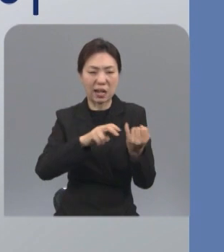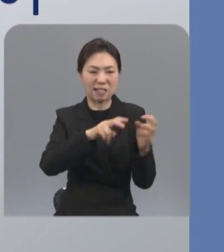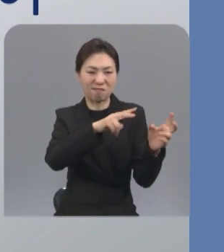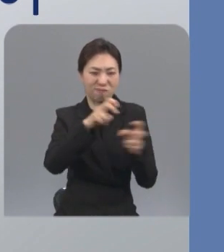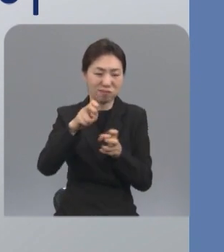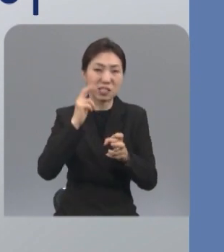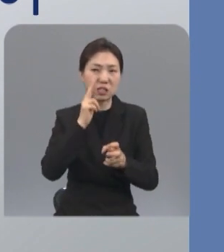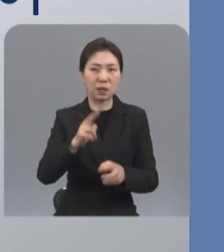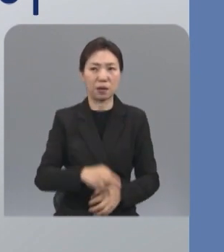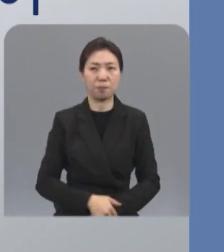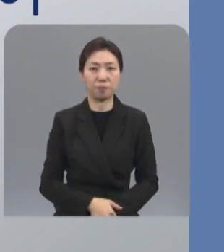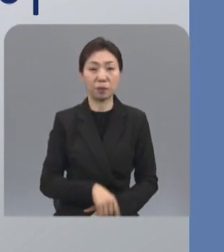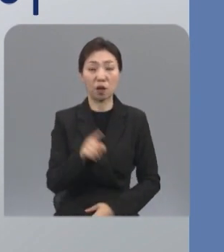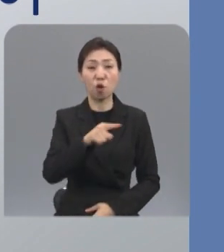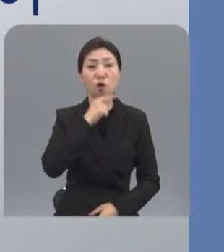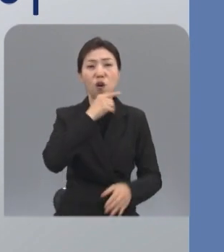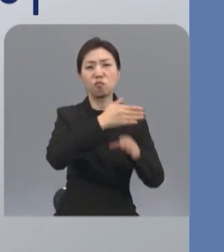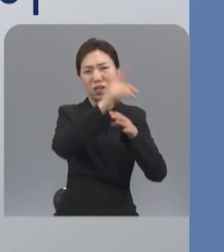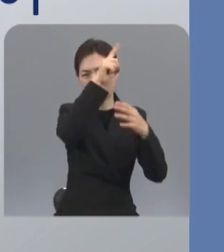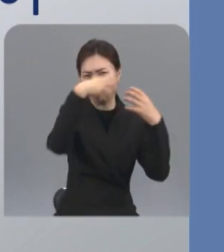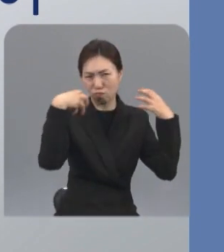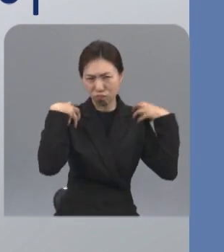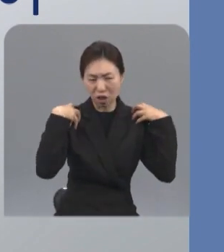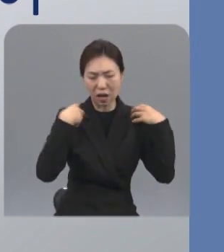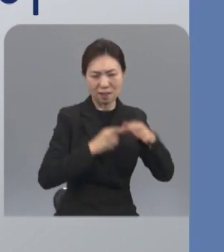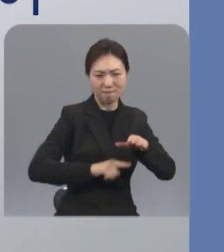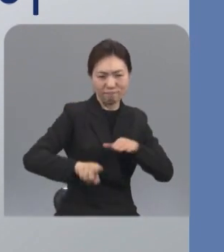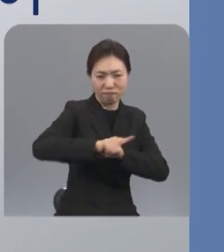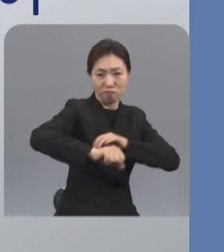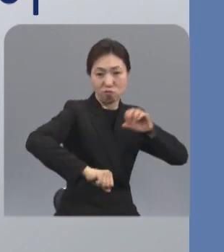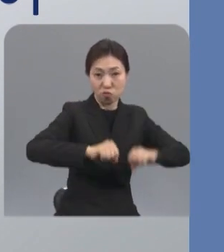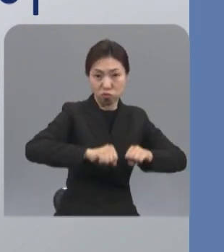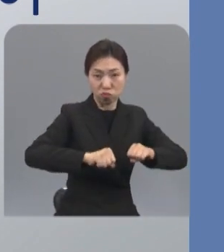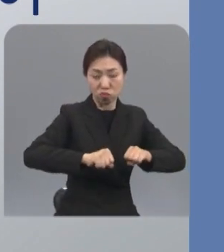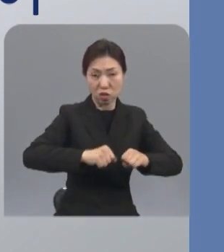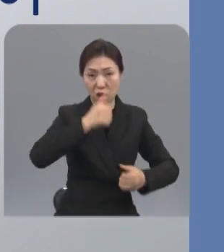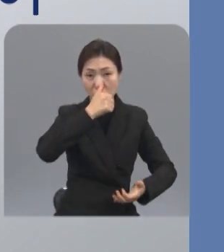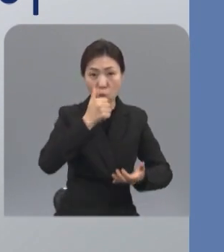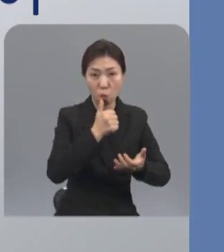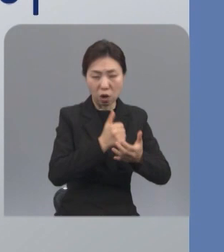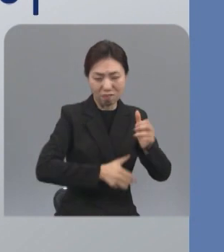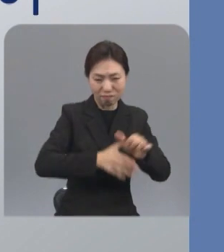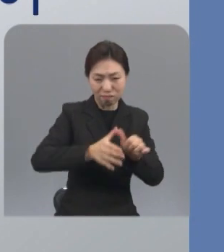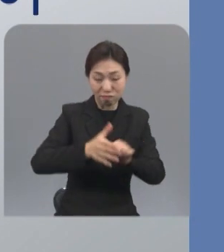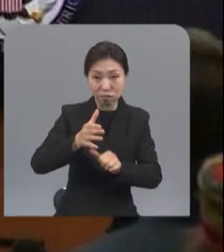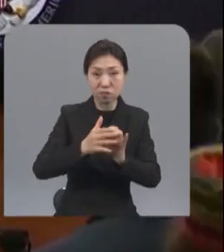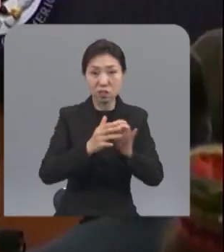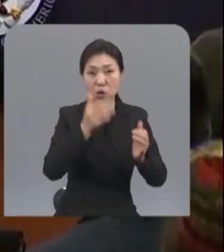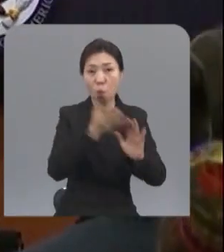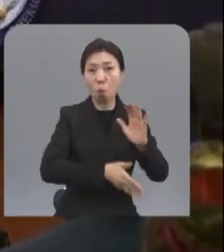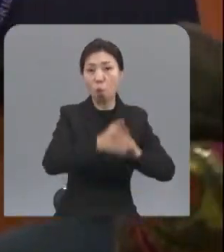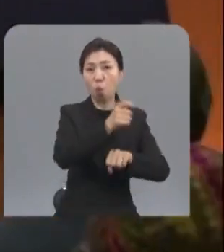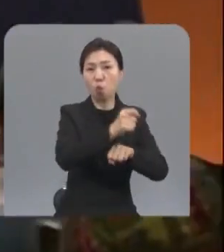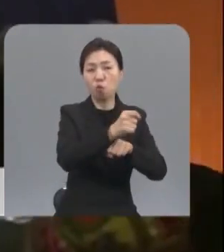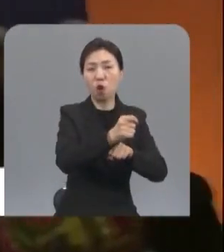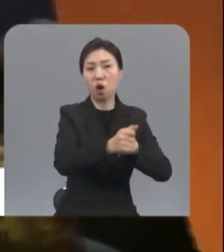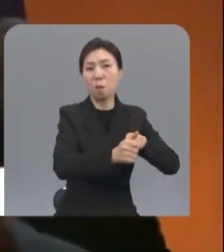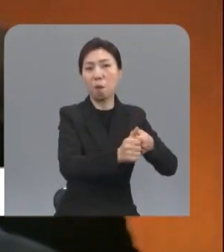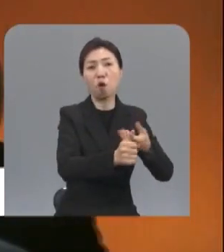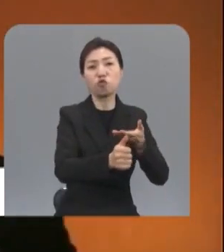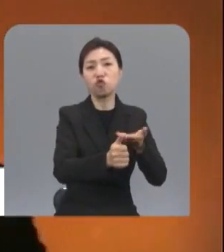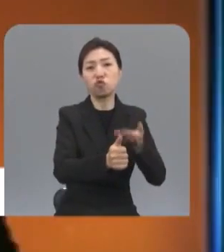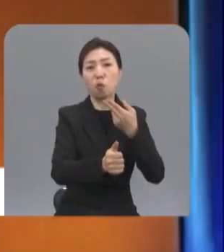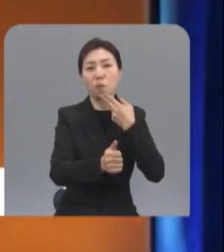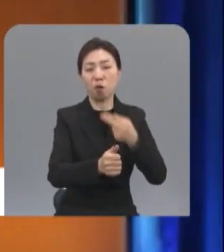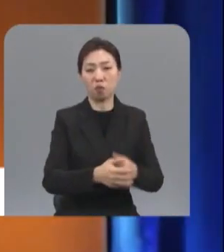당국에 의해 이루어지고 범죄를 저지른 공무원들은 처벌받지 않는다고도 비판했습니다. 미 국무장관은